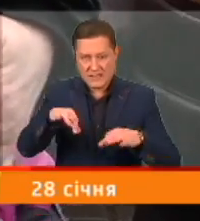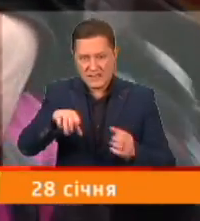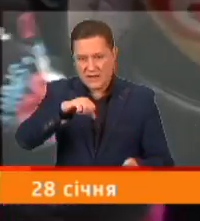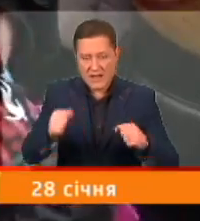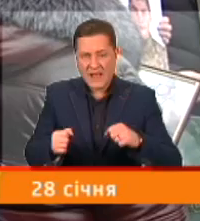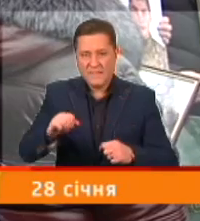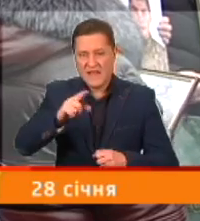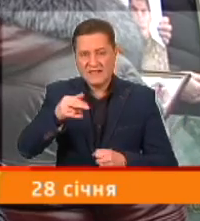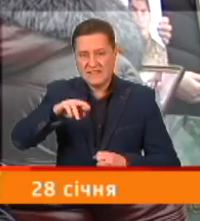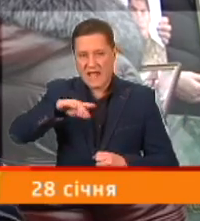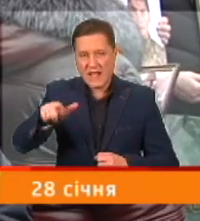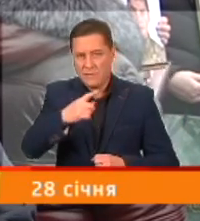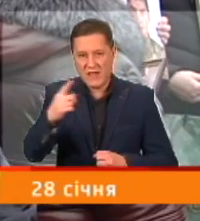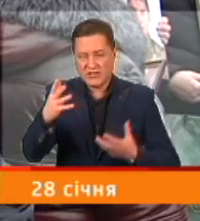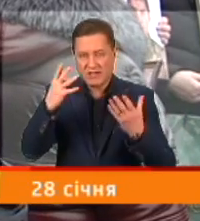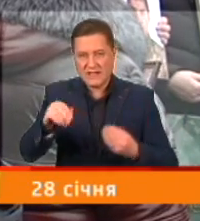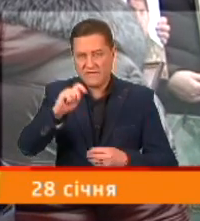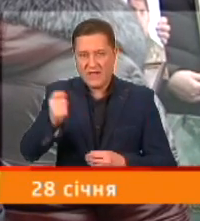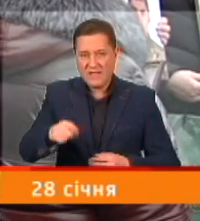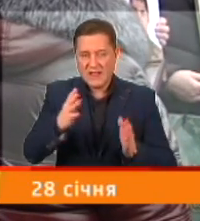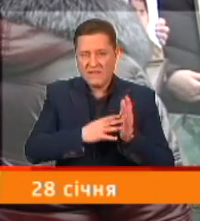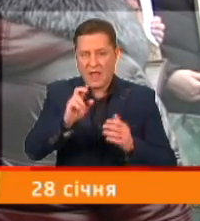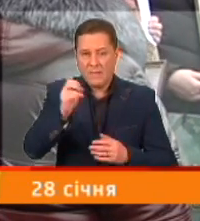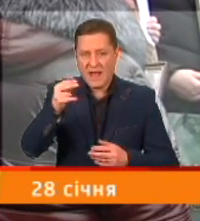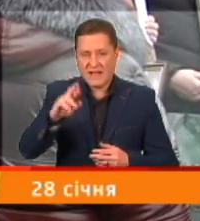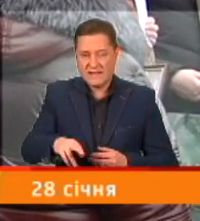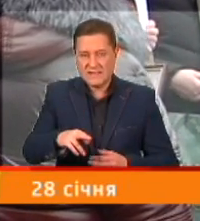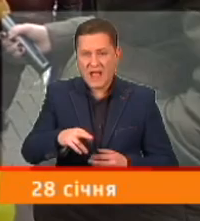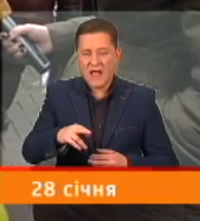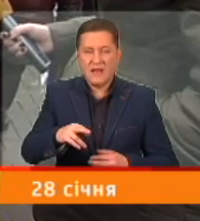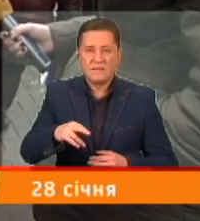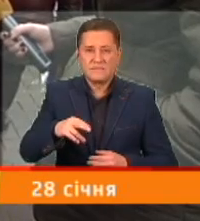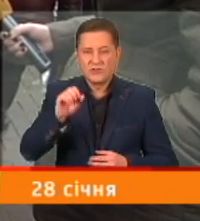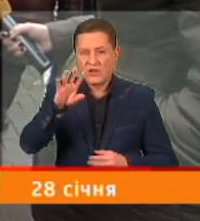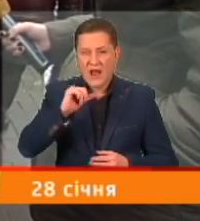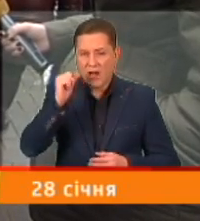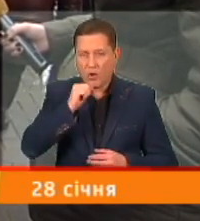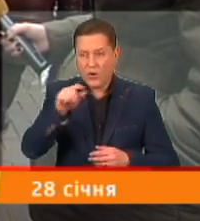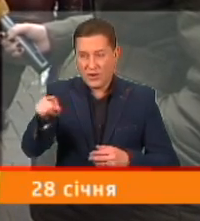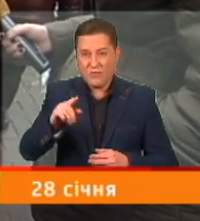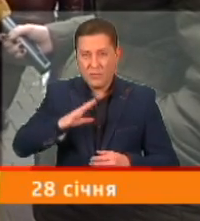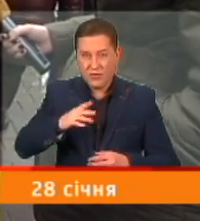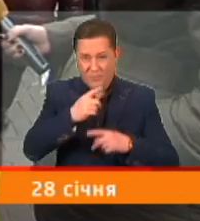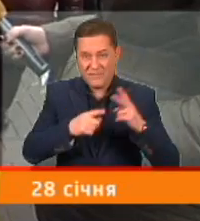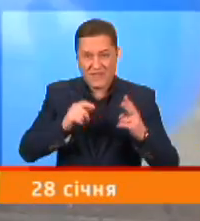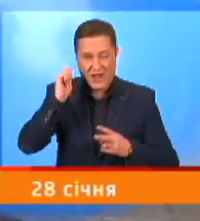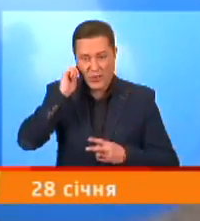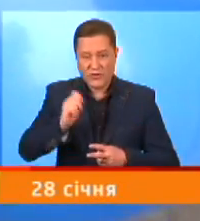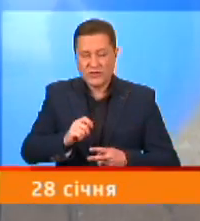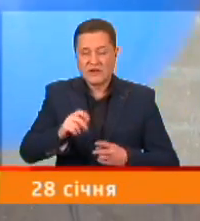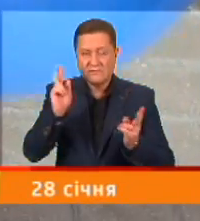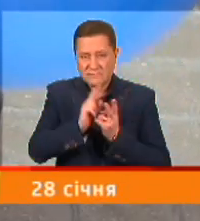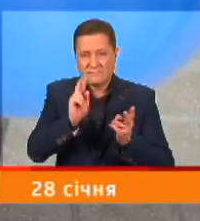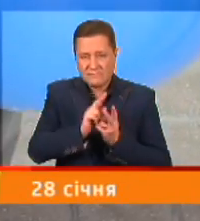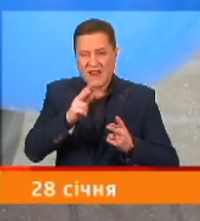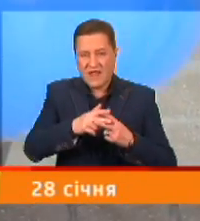перших днів на війні. 9 березня 2014 року. Саші було півтора року. Тепер своє сімейство Сашко з року в рік зустрічає тут, на